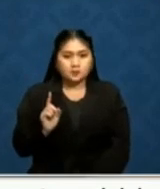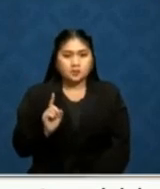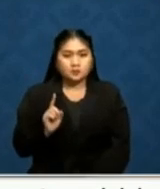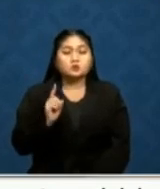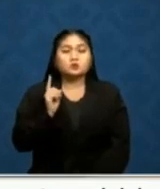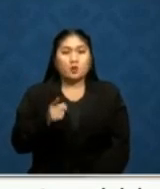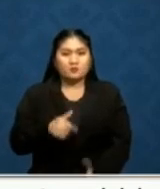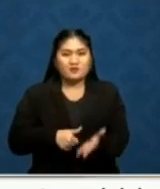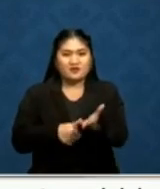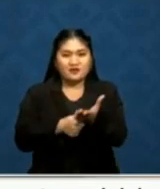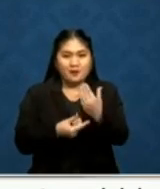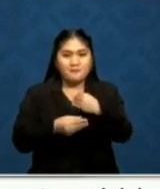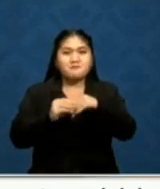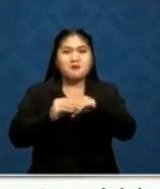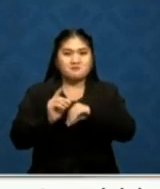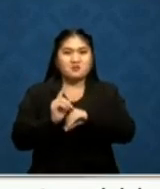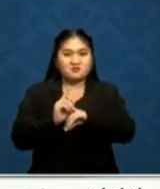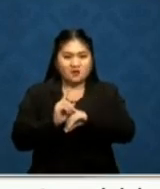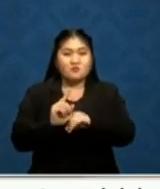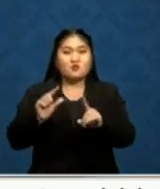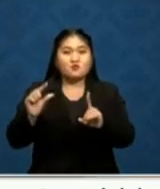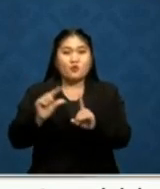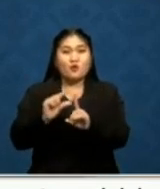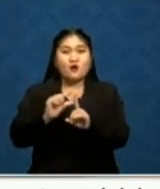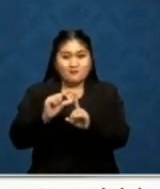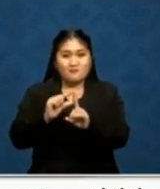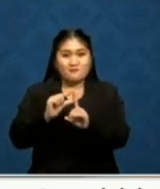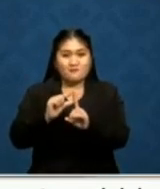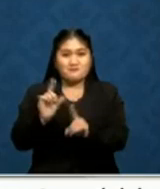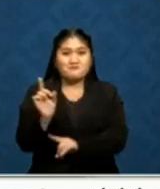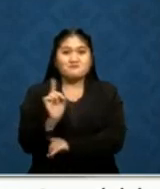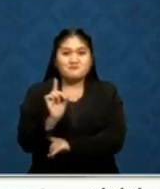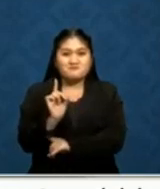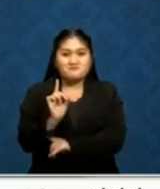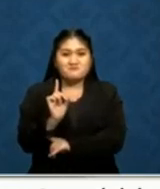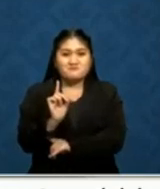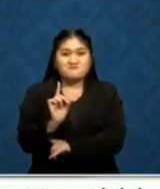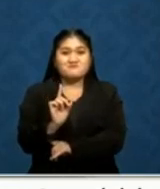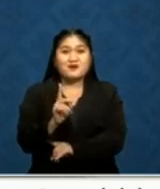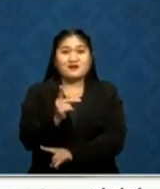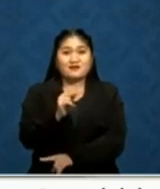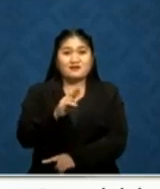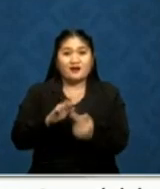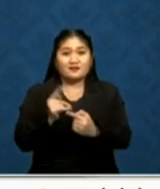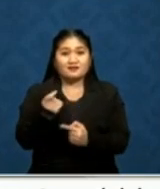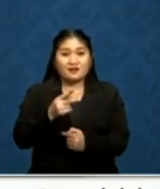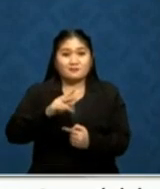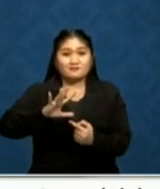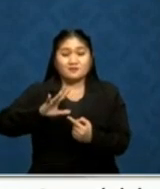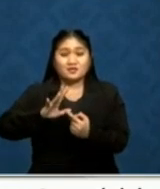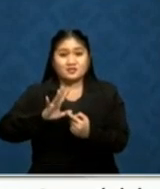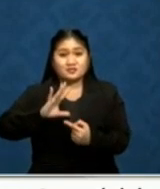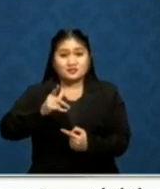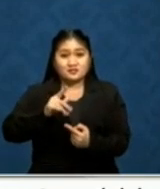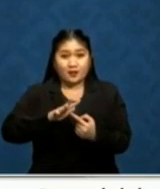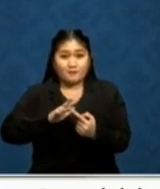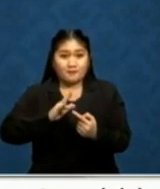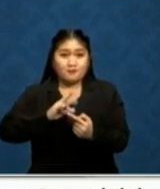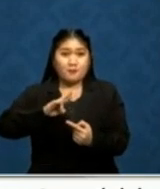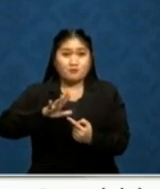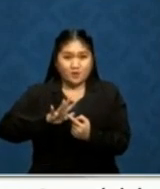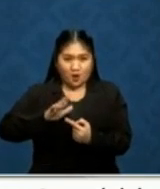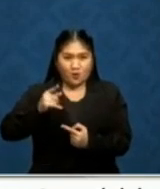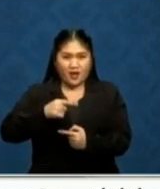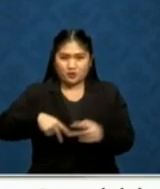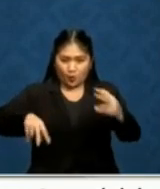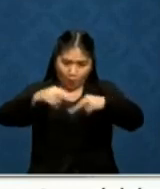ควรมีการแก้ไขเพิ่มเติมบทนิยามของคำว่ากระทำชำเราเพื่อให้ครอบคลุมถึงการกระทำความ